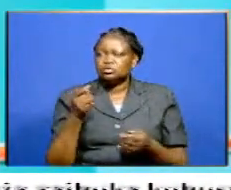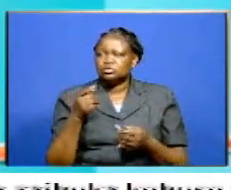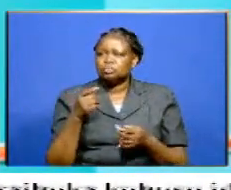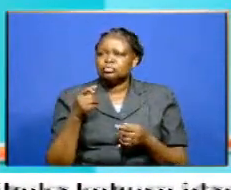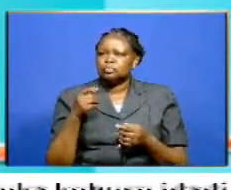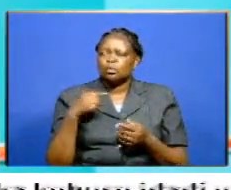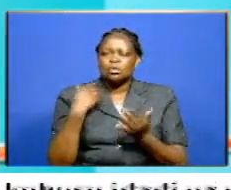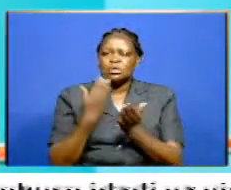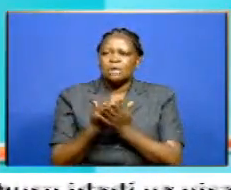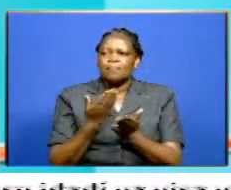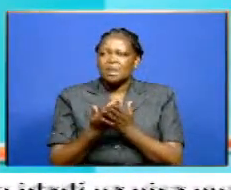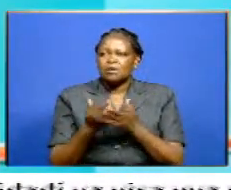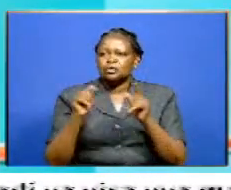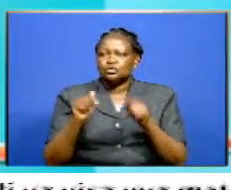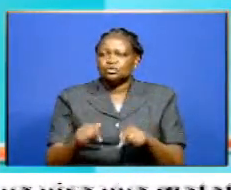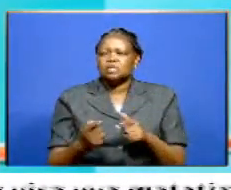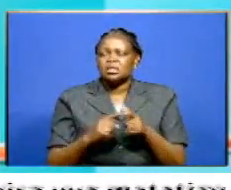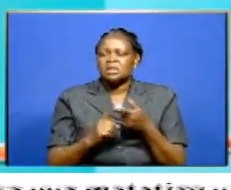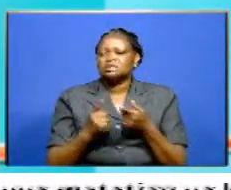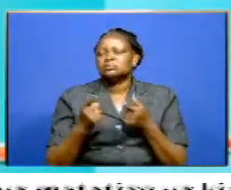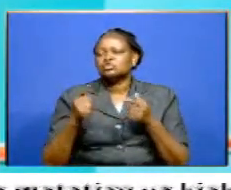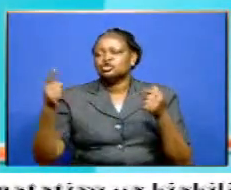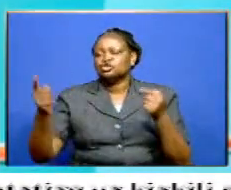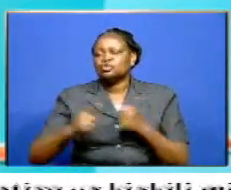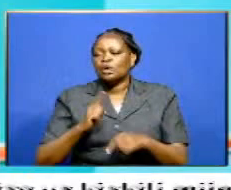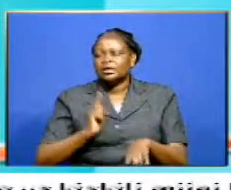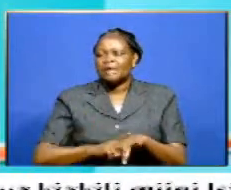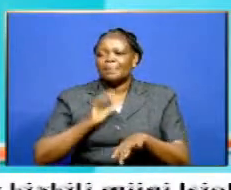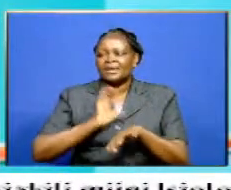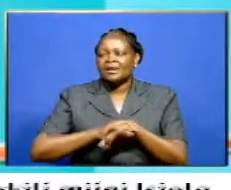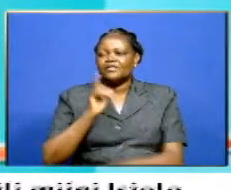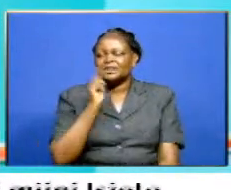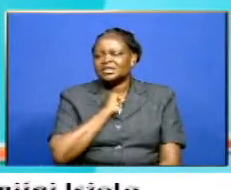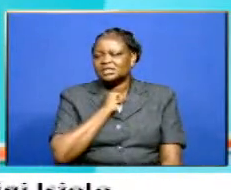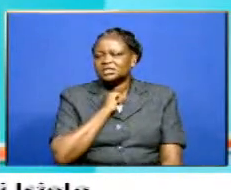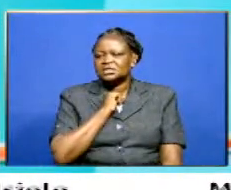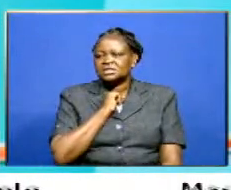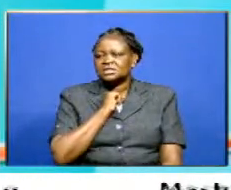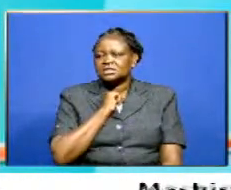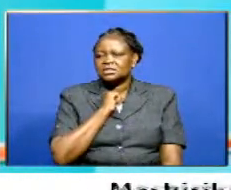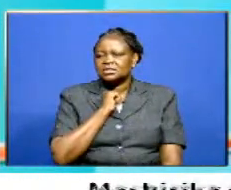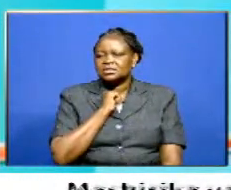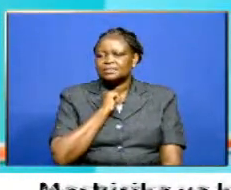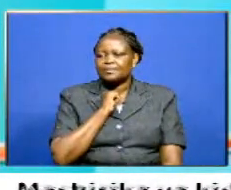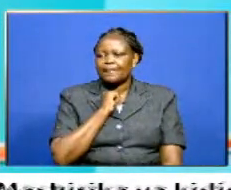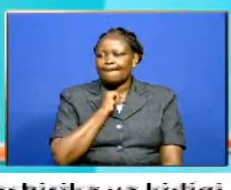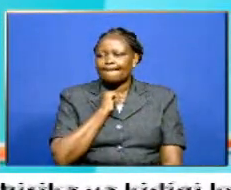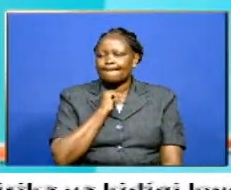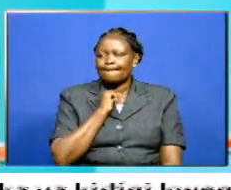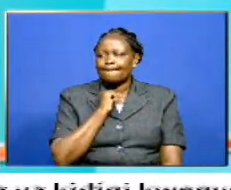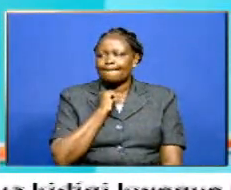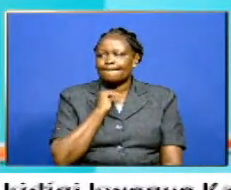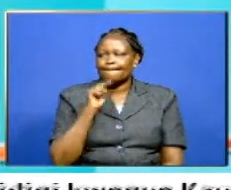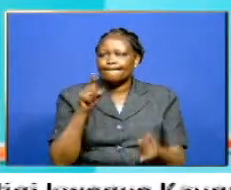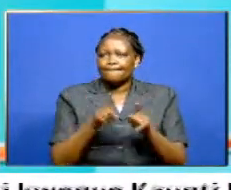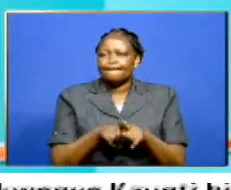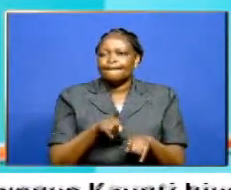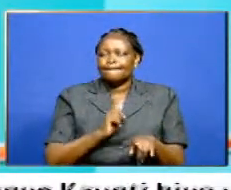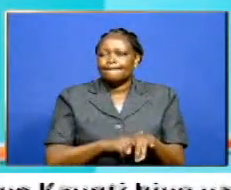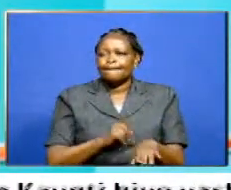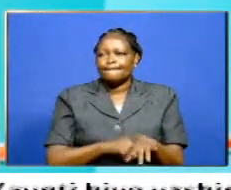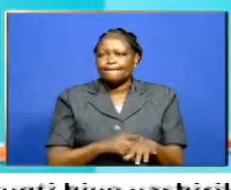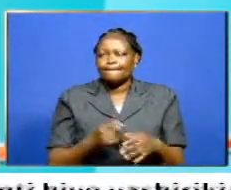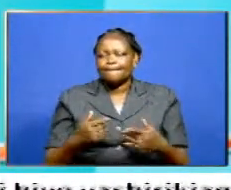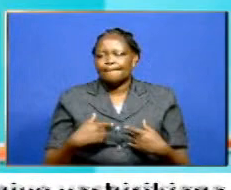leo and within a very short period of time ameweza kupokea mkopo ule. Na hata wakati ulikuwa unaona katika